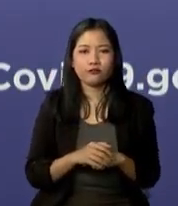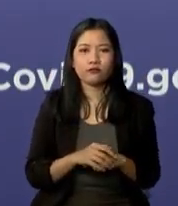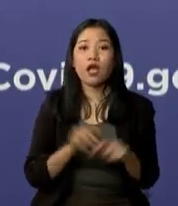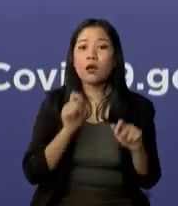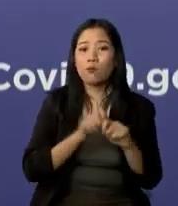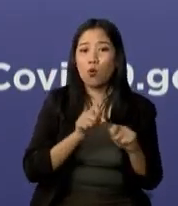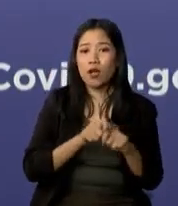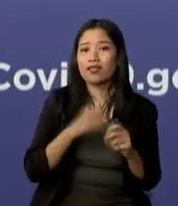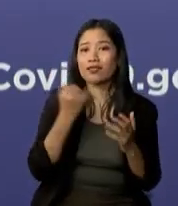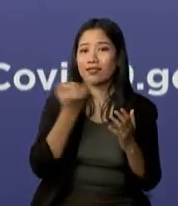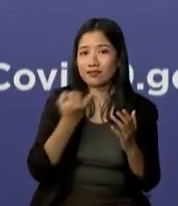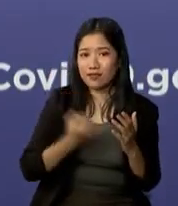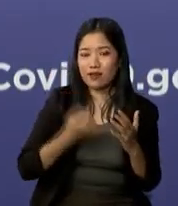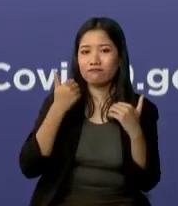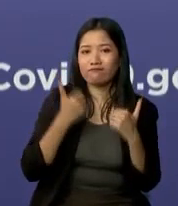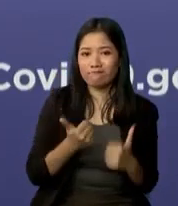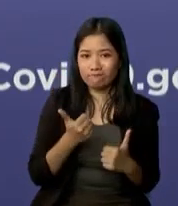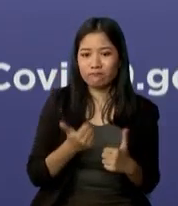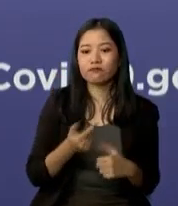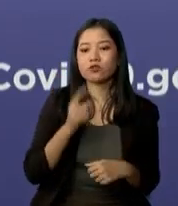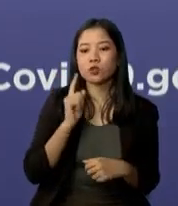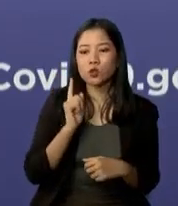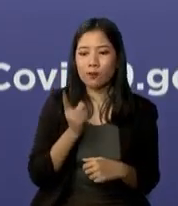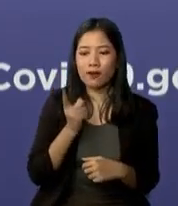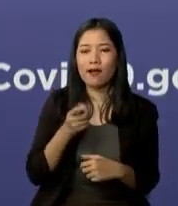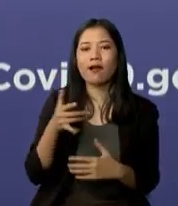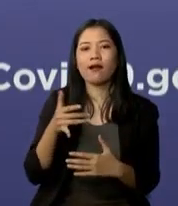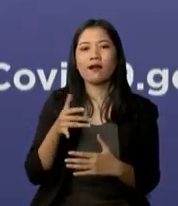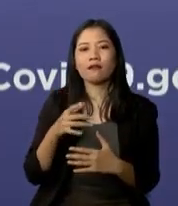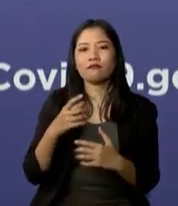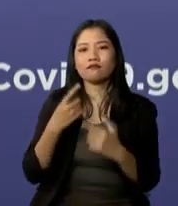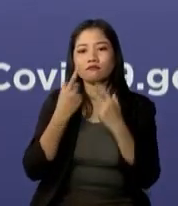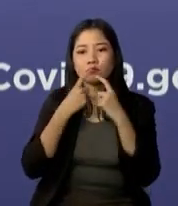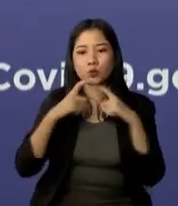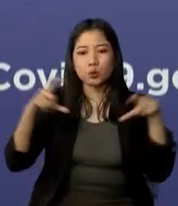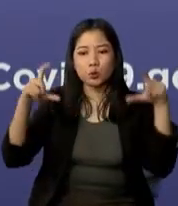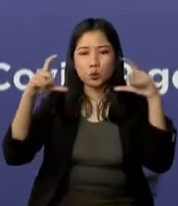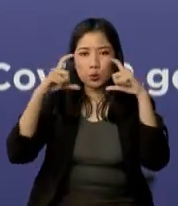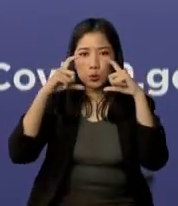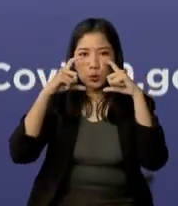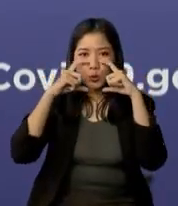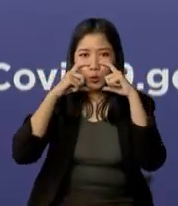Buatlah desain yang baik agar tidak menutup hidung dan